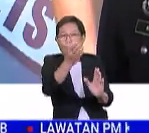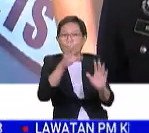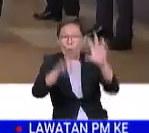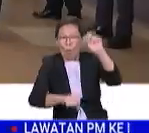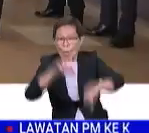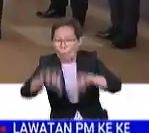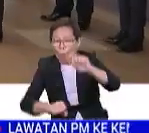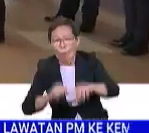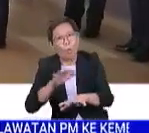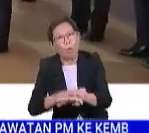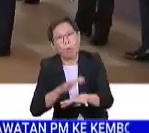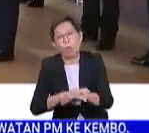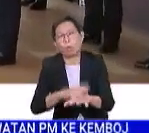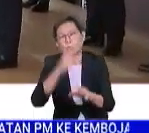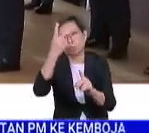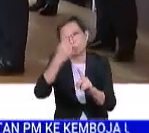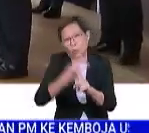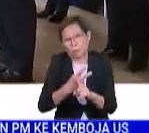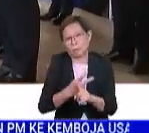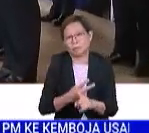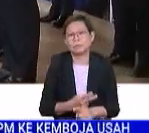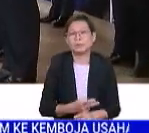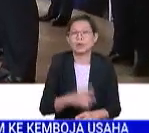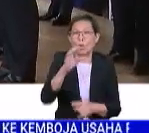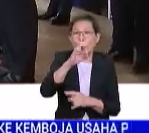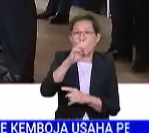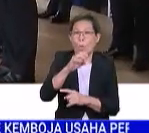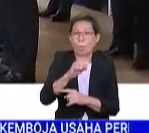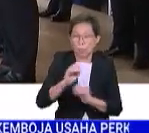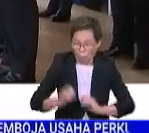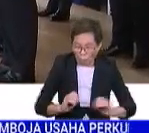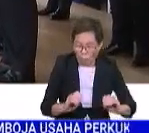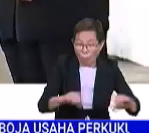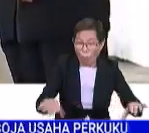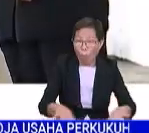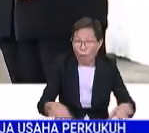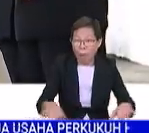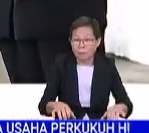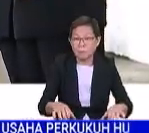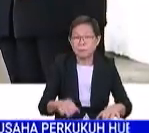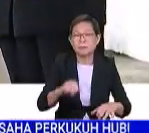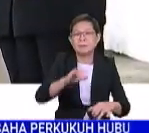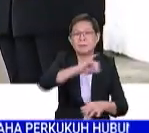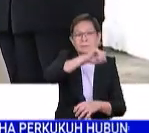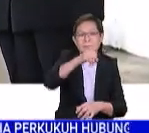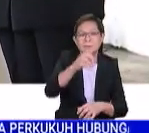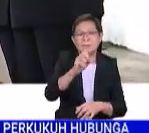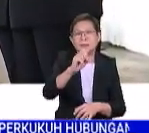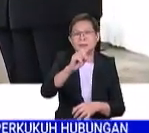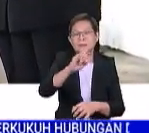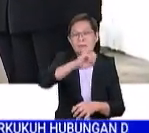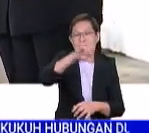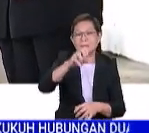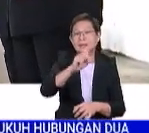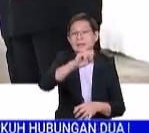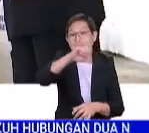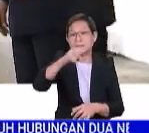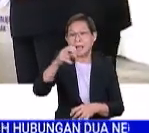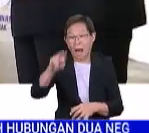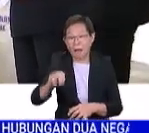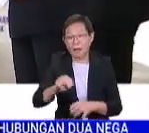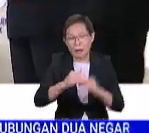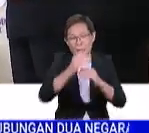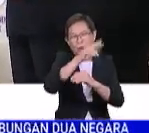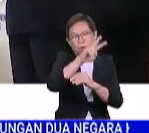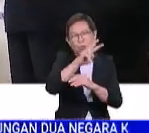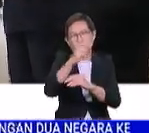dan sebagainya. Tambah beliau, melalui operasi yang dijalankan Jabatan Siasatan Jenayah Narkotik juga, lebih 2,000